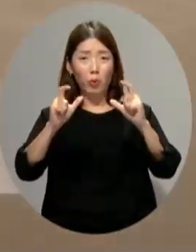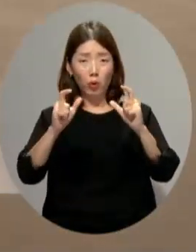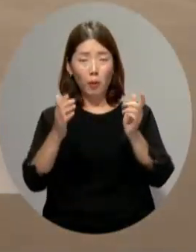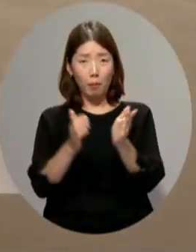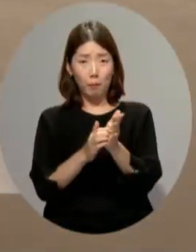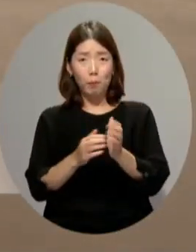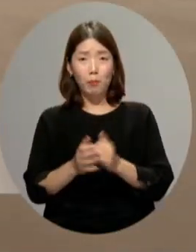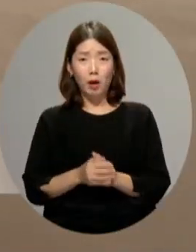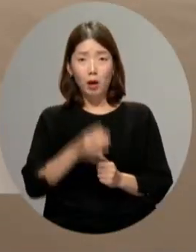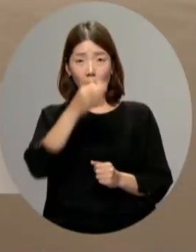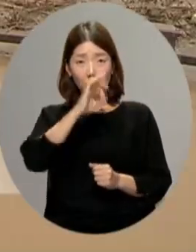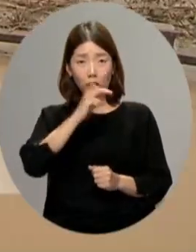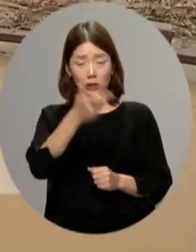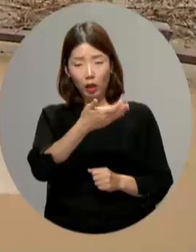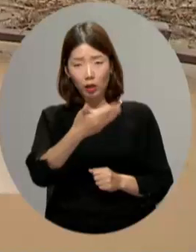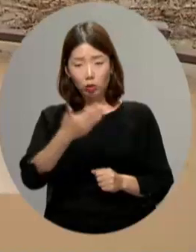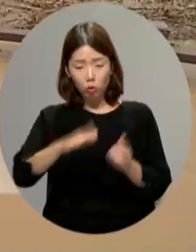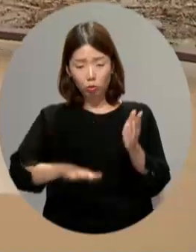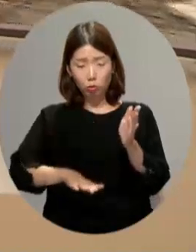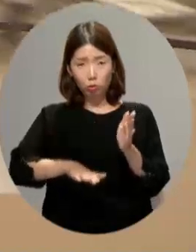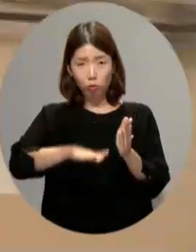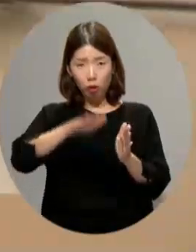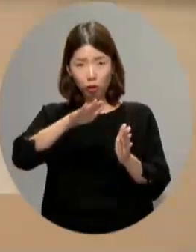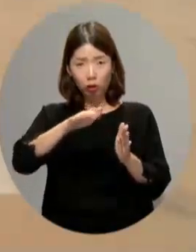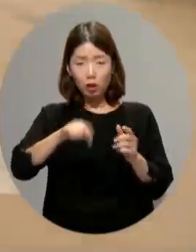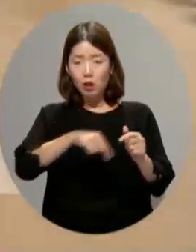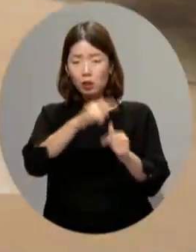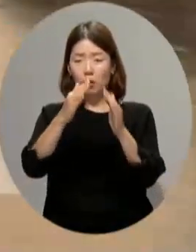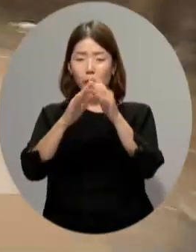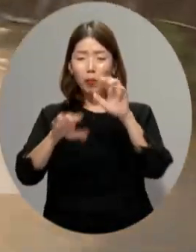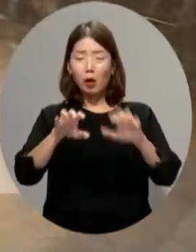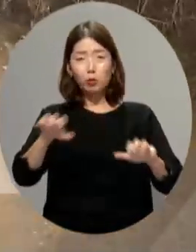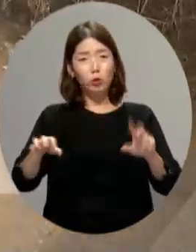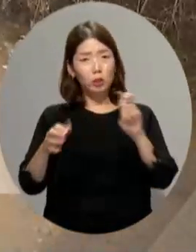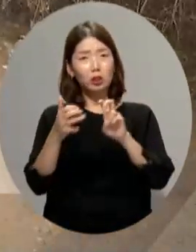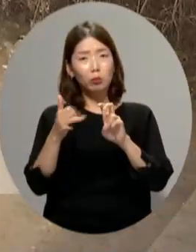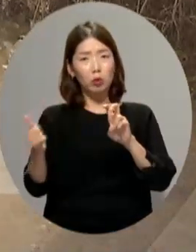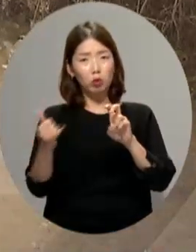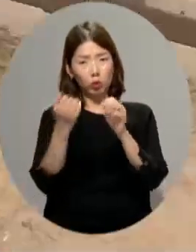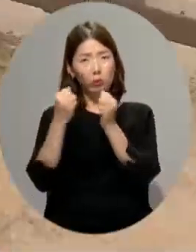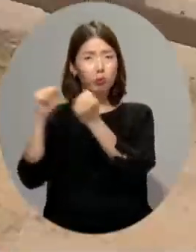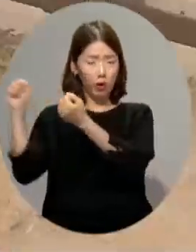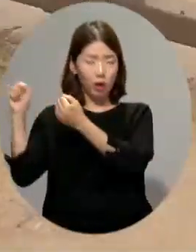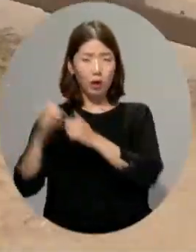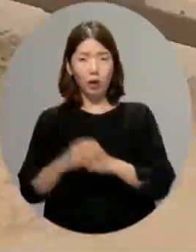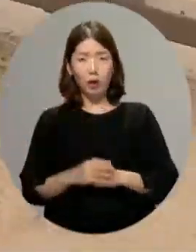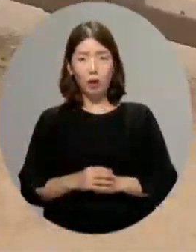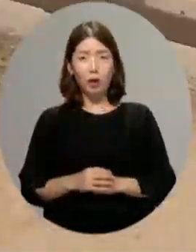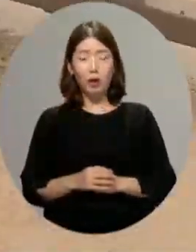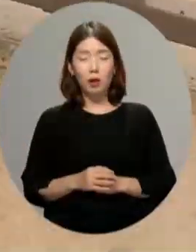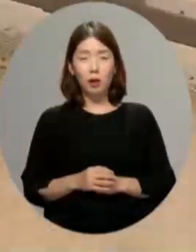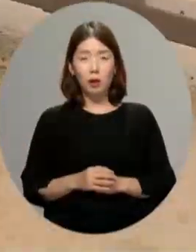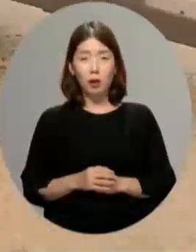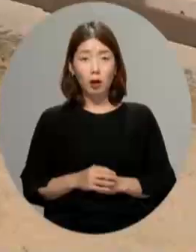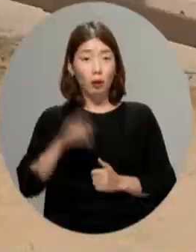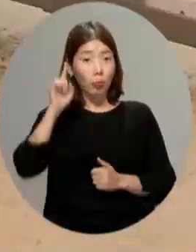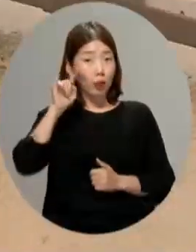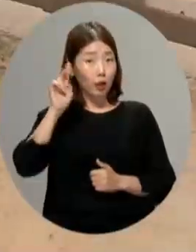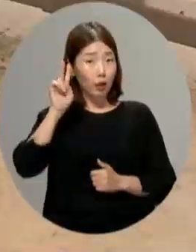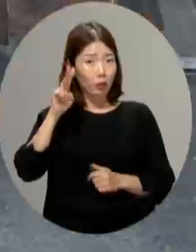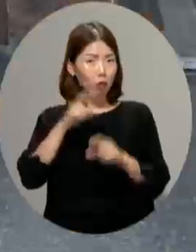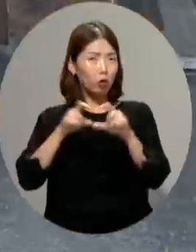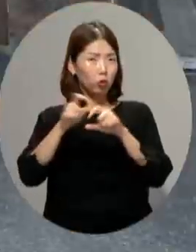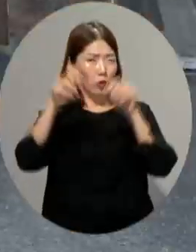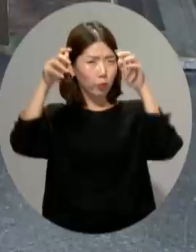발령됐고 익산천도 수위가 상승하면서 인근 마을 주민 20여 명이 대피하기도 했습니다. 주말과 휴일에는